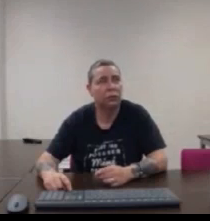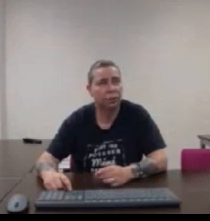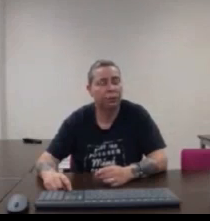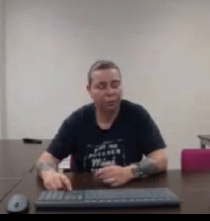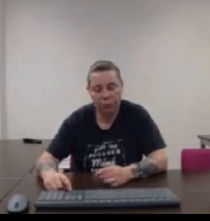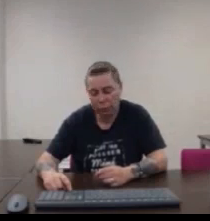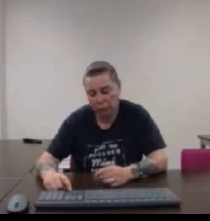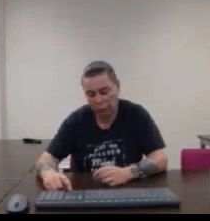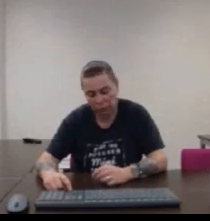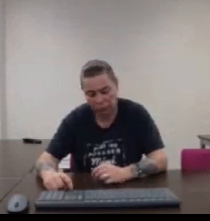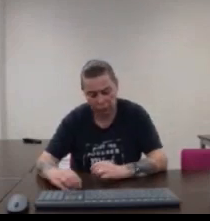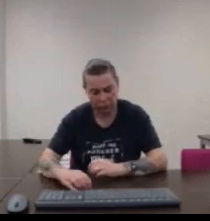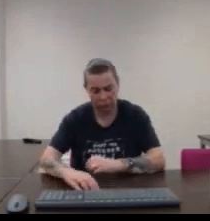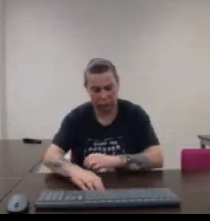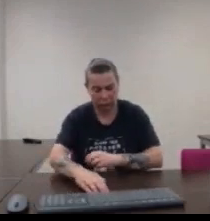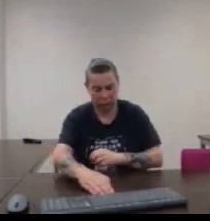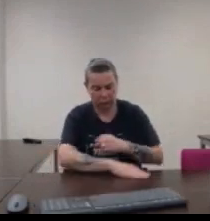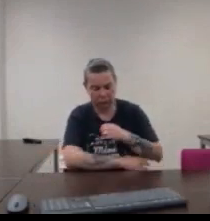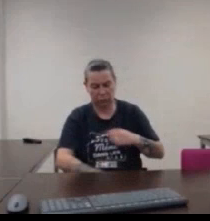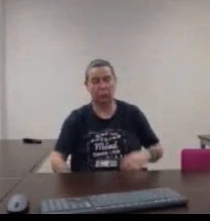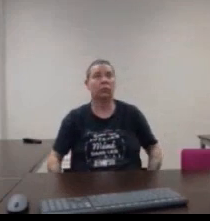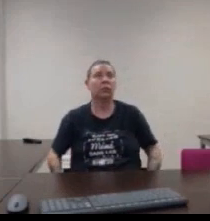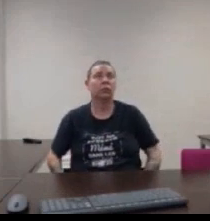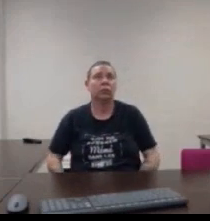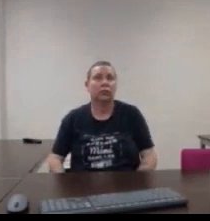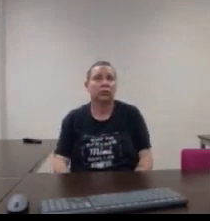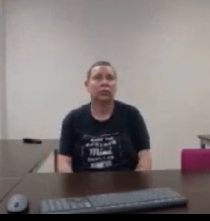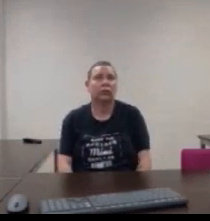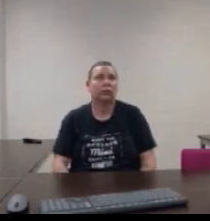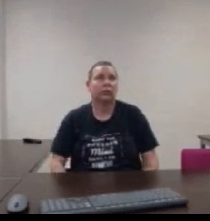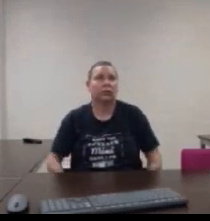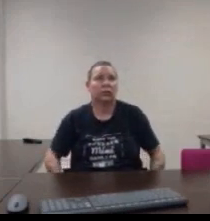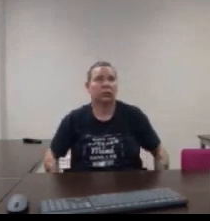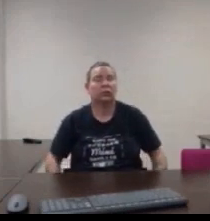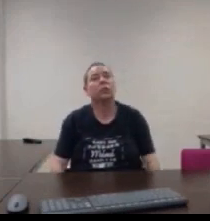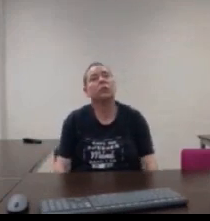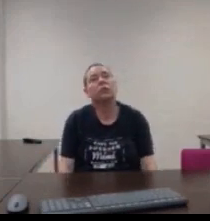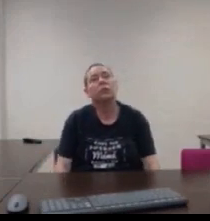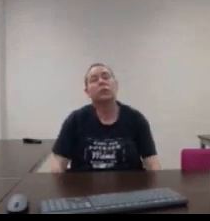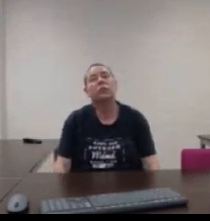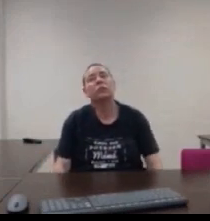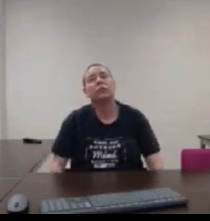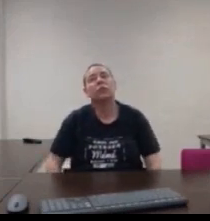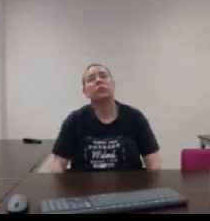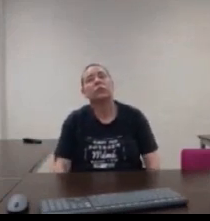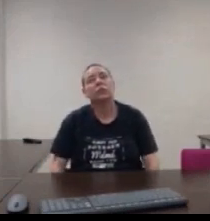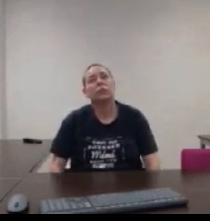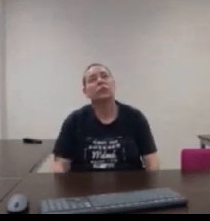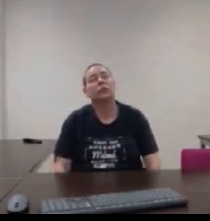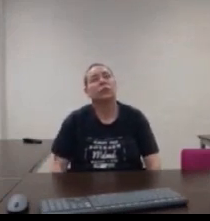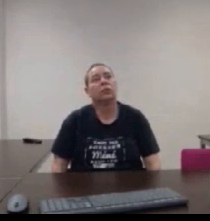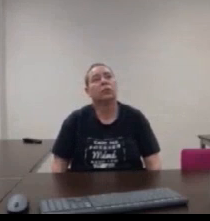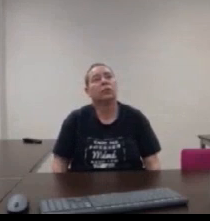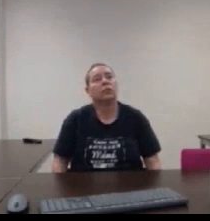facteurs biomécaniques. Donc l'idée, et c'est ce qu'on vous a dit quand on a parlé des facteurs de risque, c'est si on veut vraiment prévenir l'apparition de troubles musculo-squelettiques, il